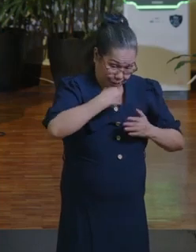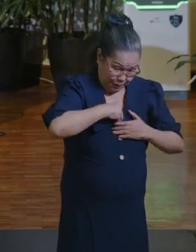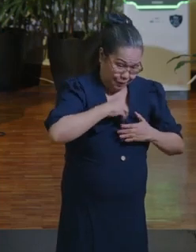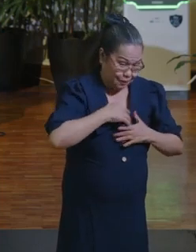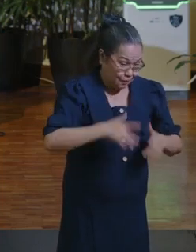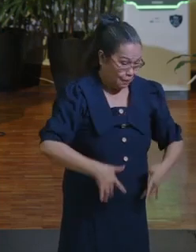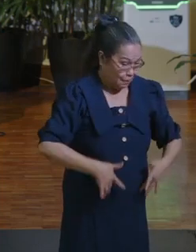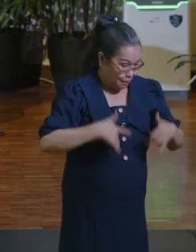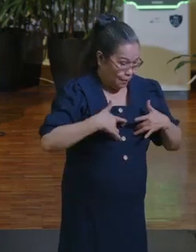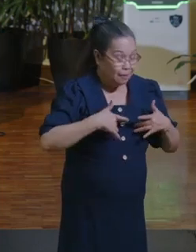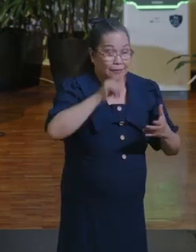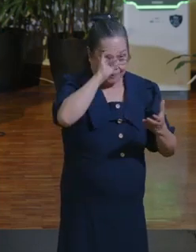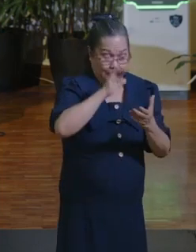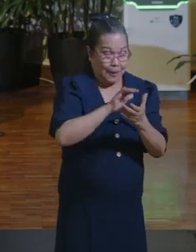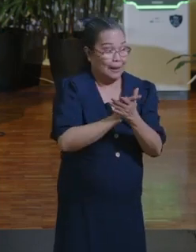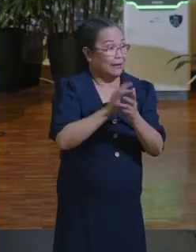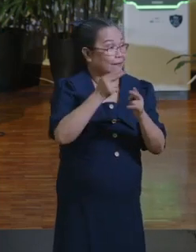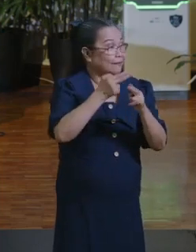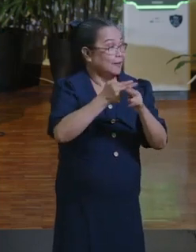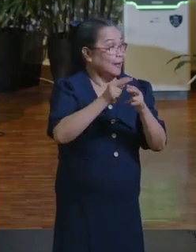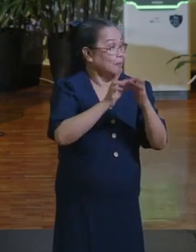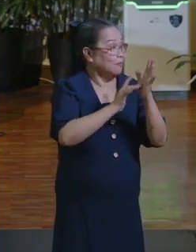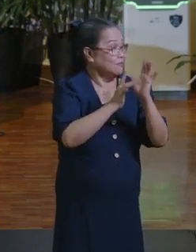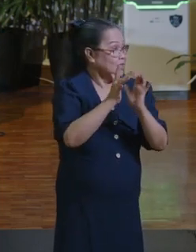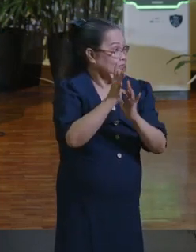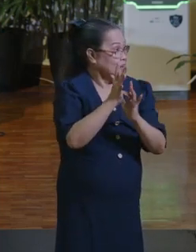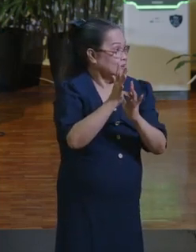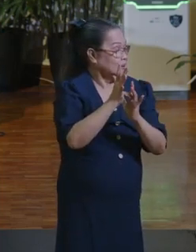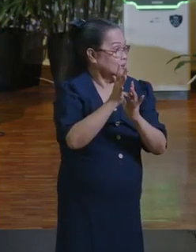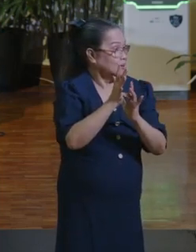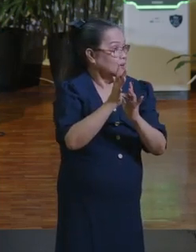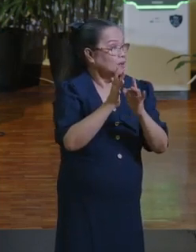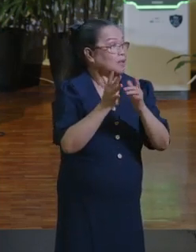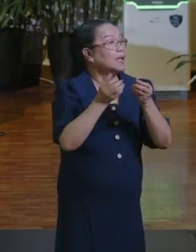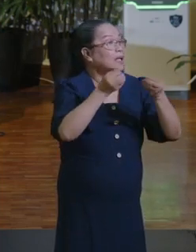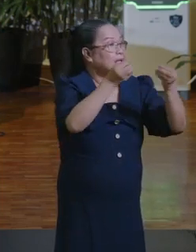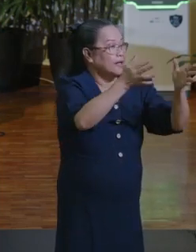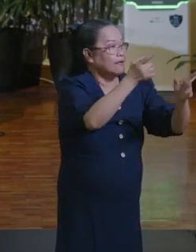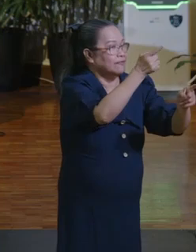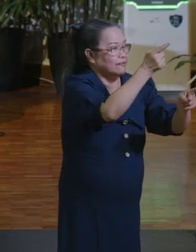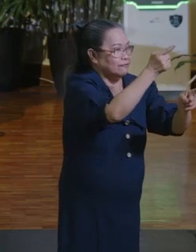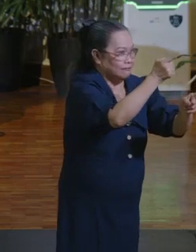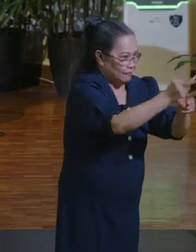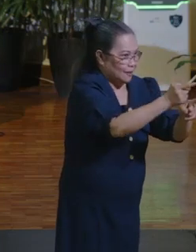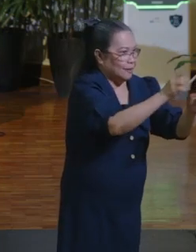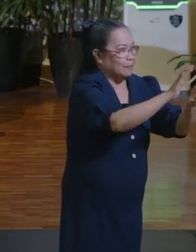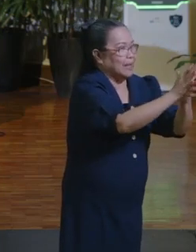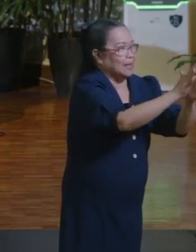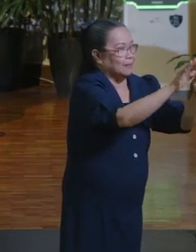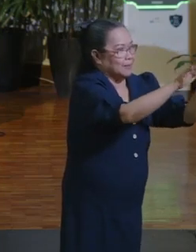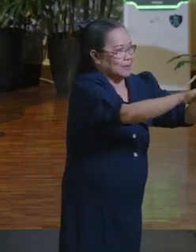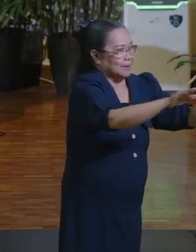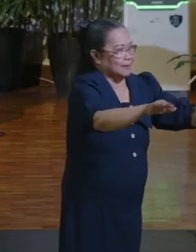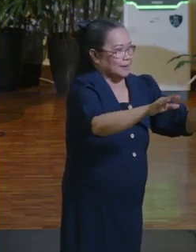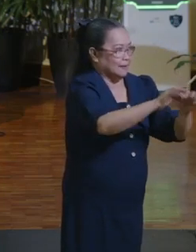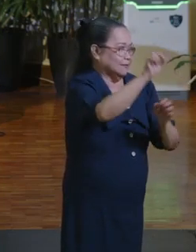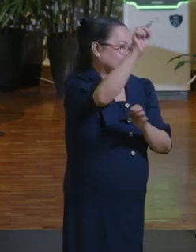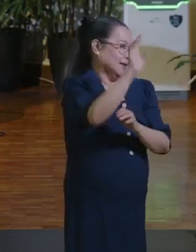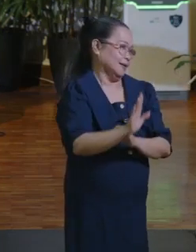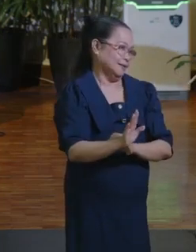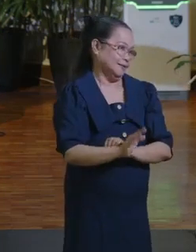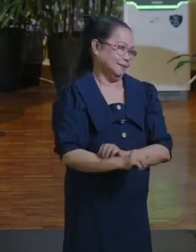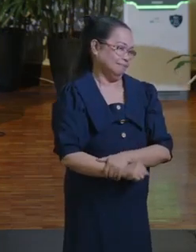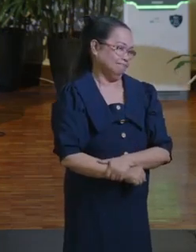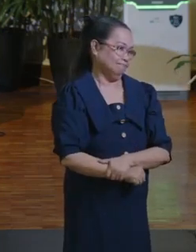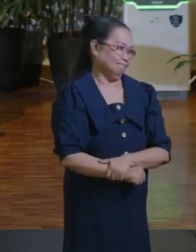who believed in His name. He gave the right to become children of God.